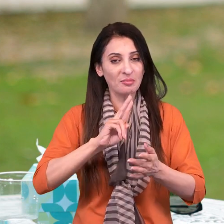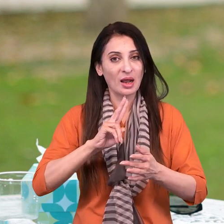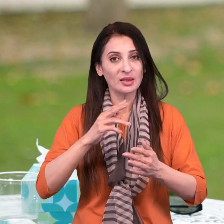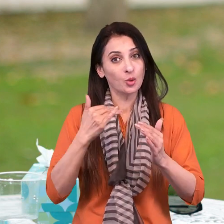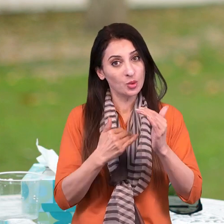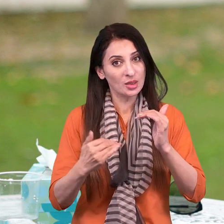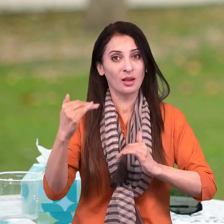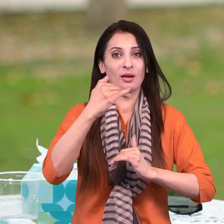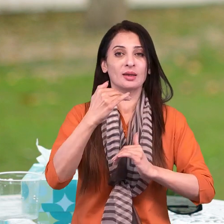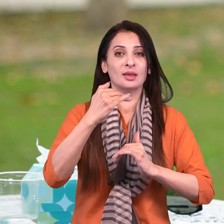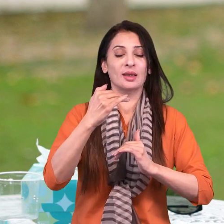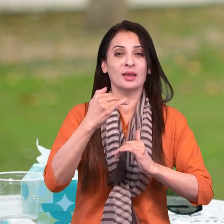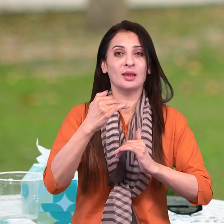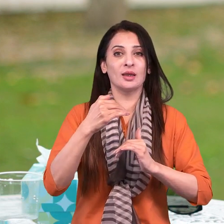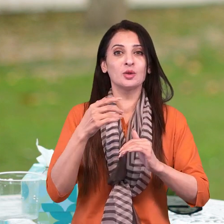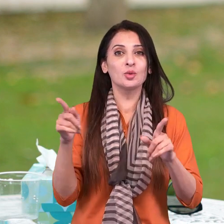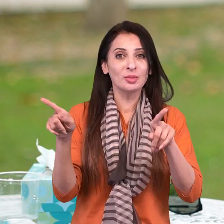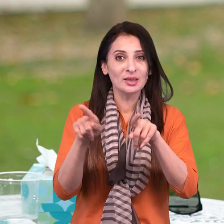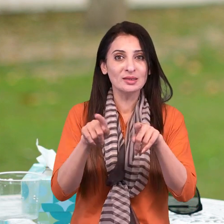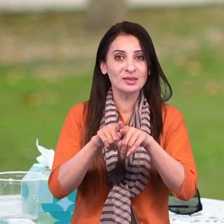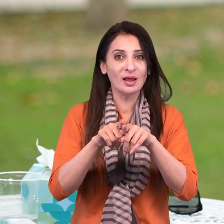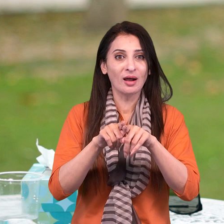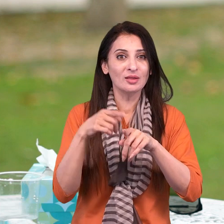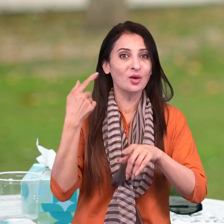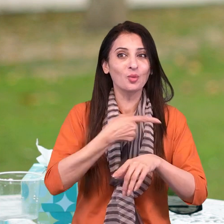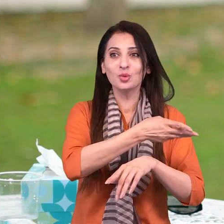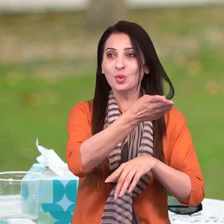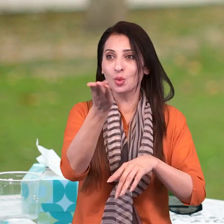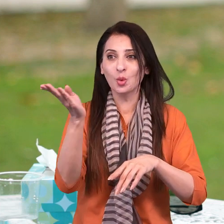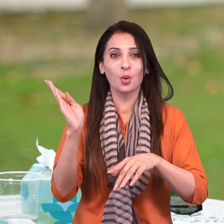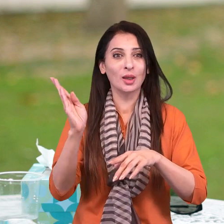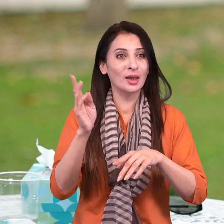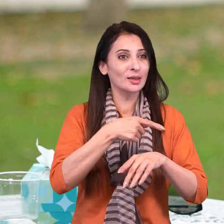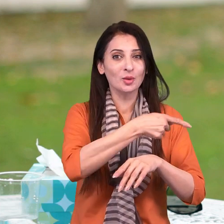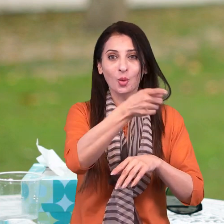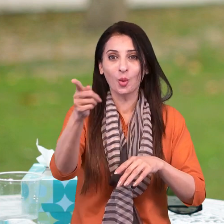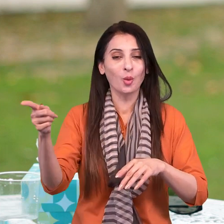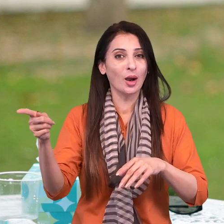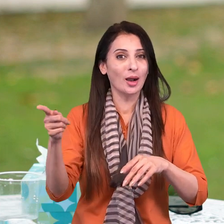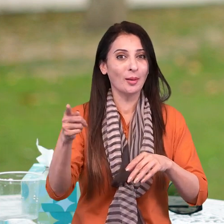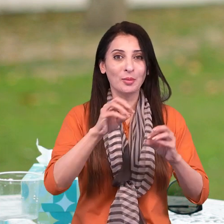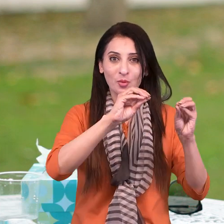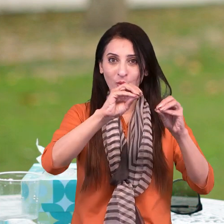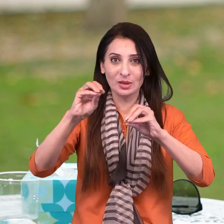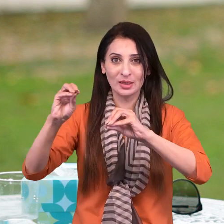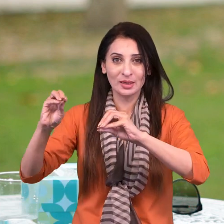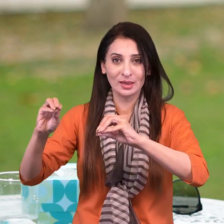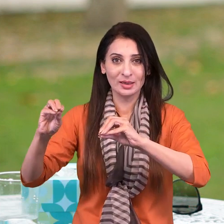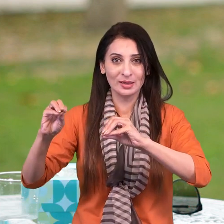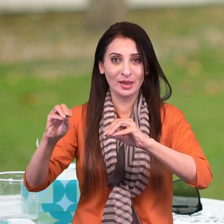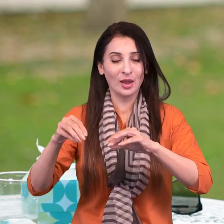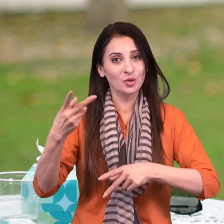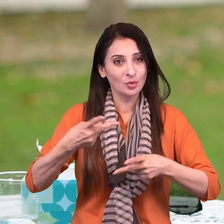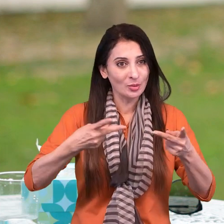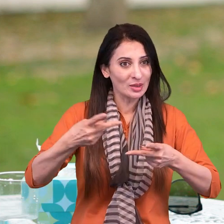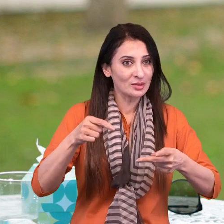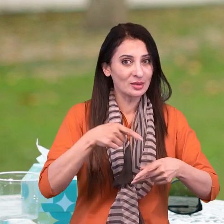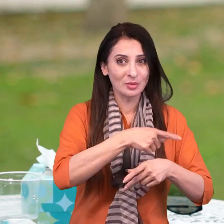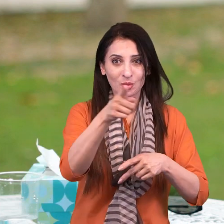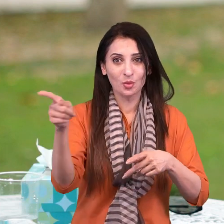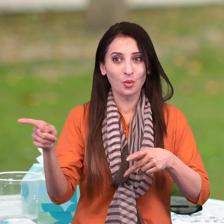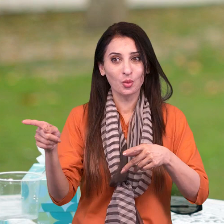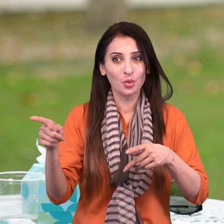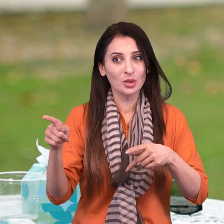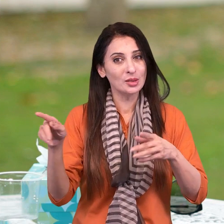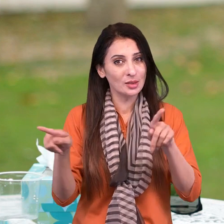आपके साथ जो आपकी टारगेट ऑडियंस है और जिनके लिए आप वो काम कर रहे हैं और जो सर्विसेज आप प्रोवाइड कर रहे हैं, अगर आप उनको अपलिफ्ट नहीं कर